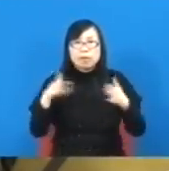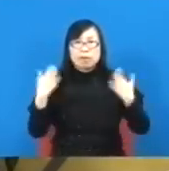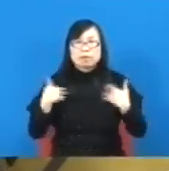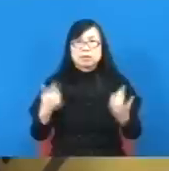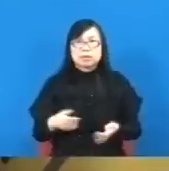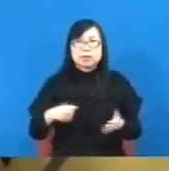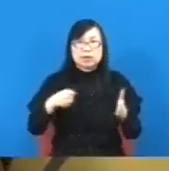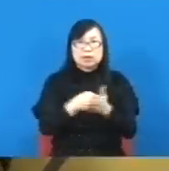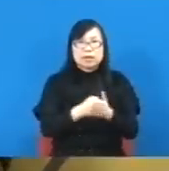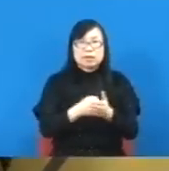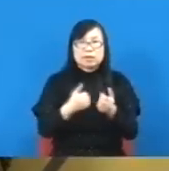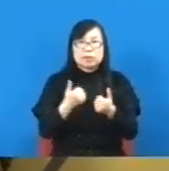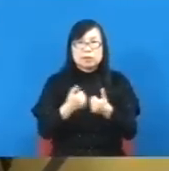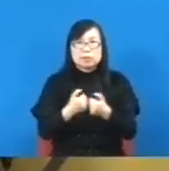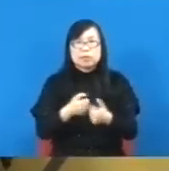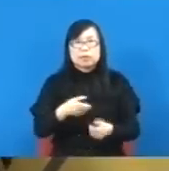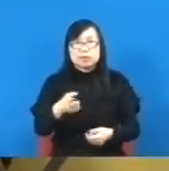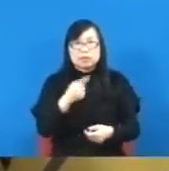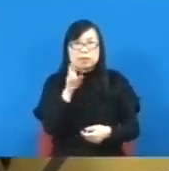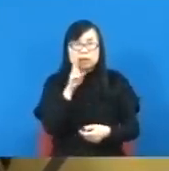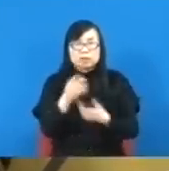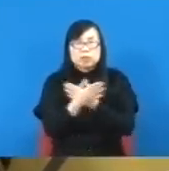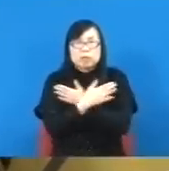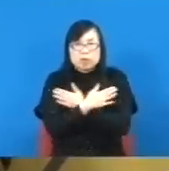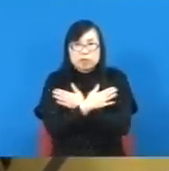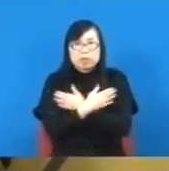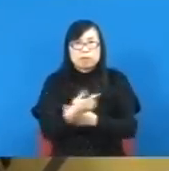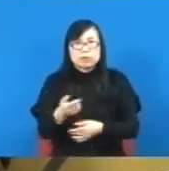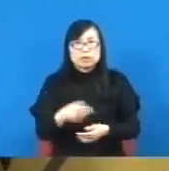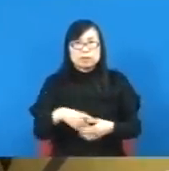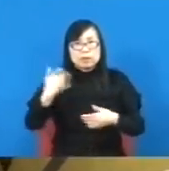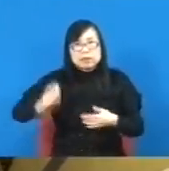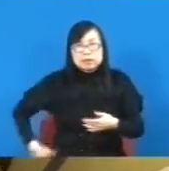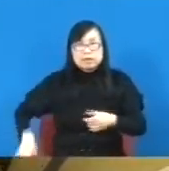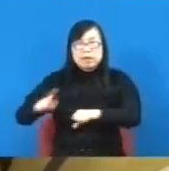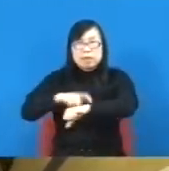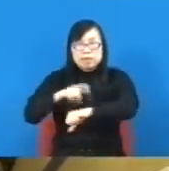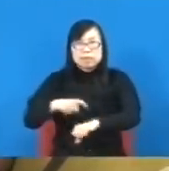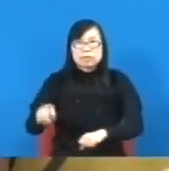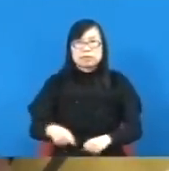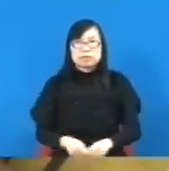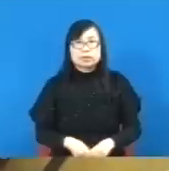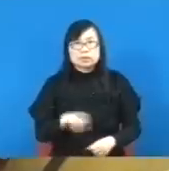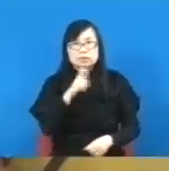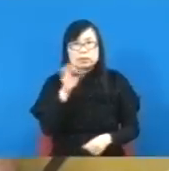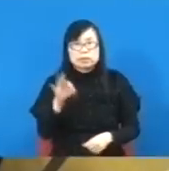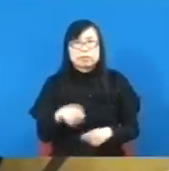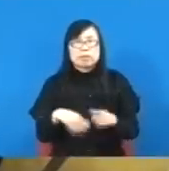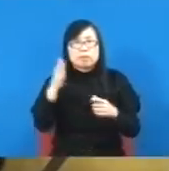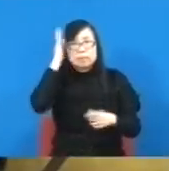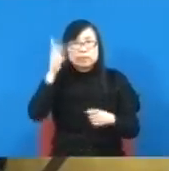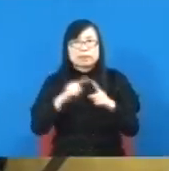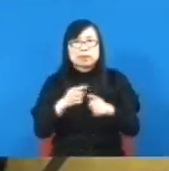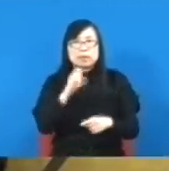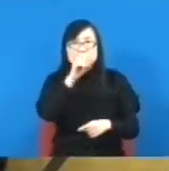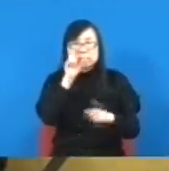打佢老婆即係愛我喎，嘥時間啦，係咪啊？你話有冇一個馬佬係咁啊？大家我揼我嘅未婚